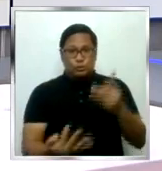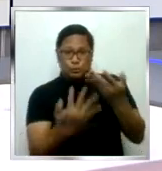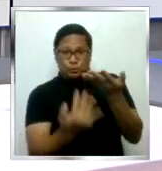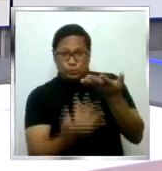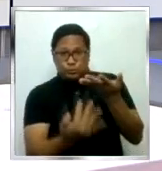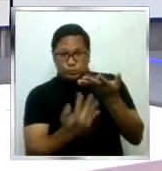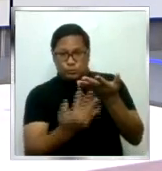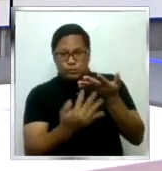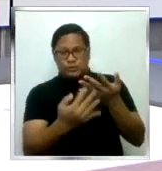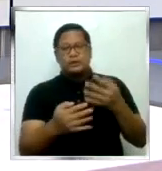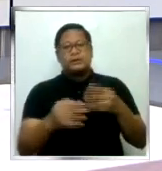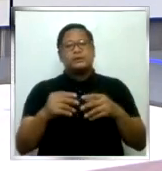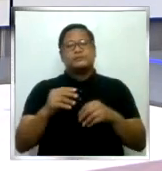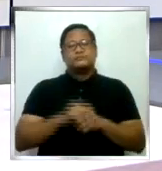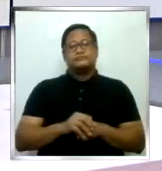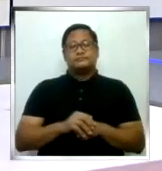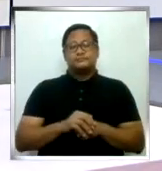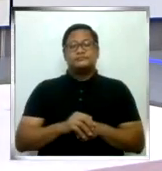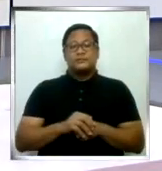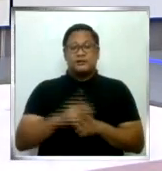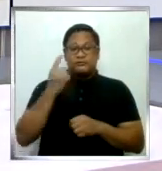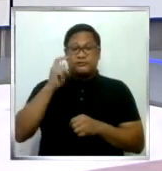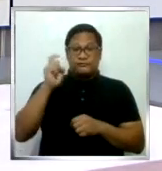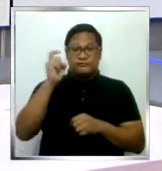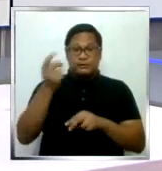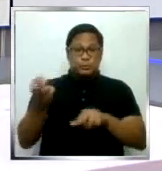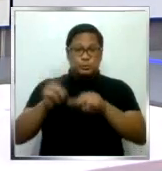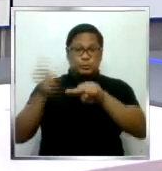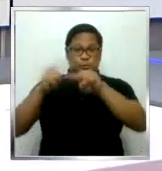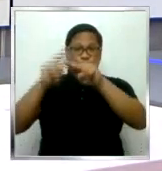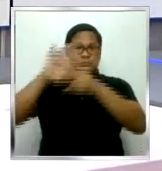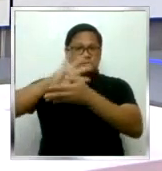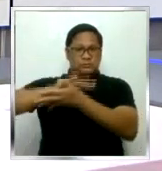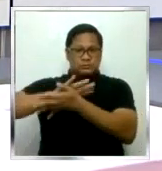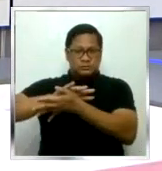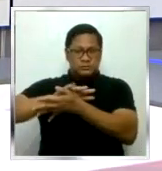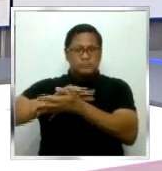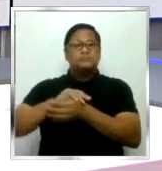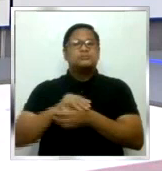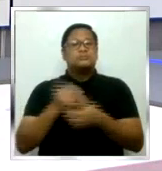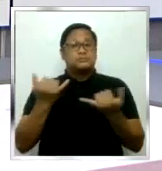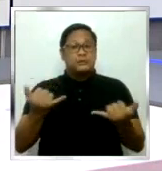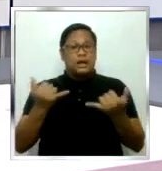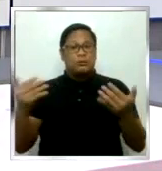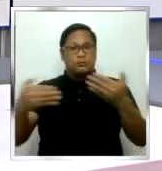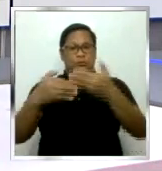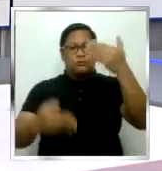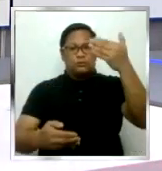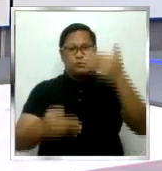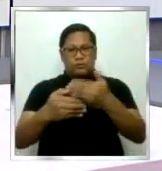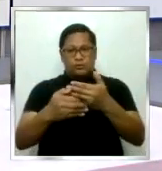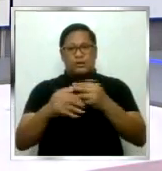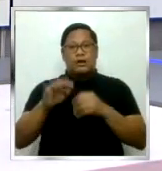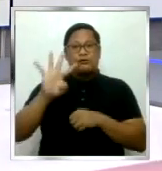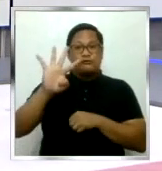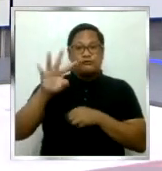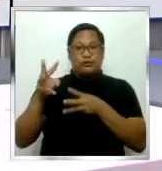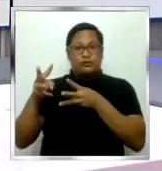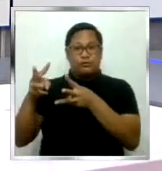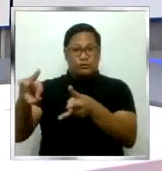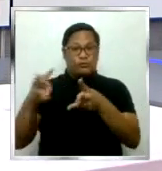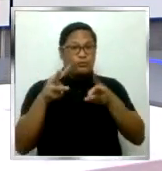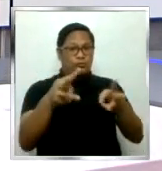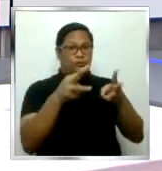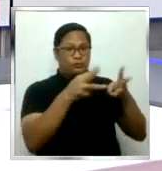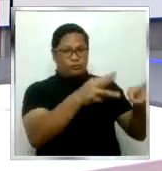Dahil sa mabilis na pagdami ng kaso ng COVID-19, isinailalim sa lockdown ng 4 na kalsada sa Manggahan, Pasig. At nakatutok